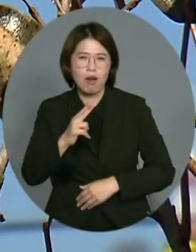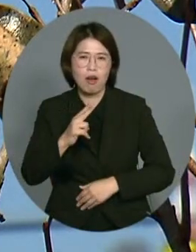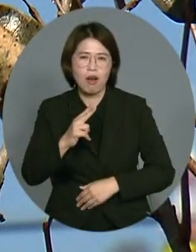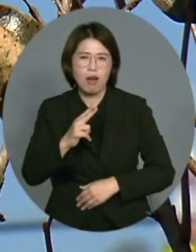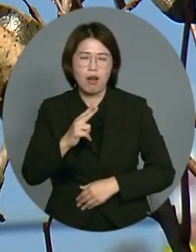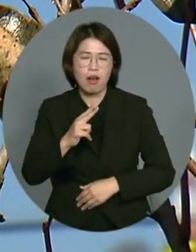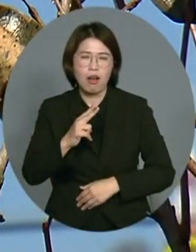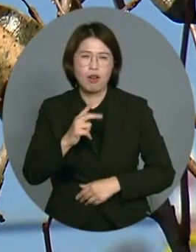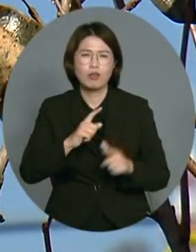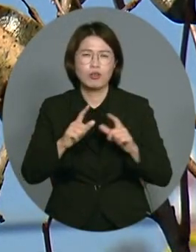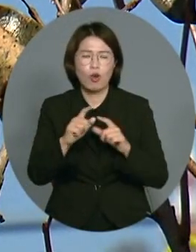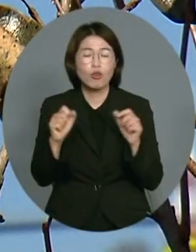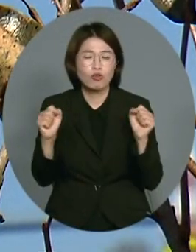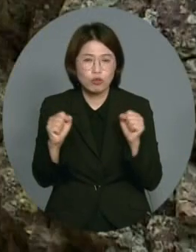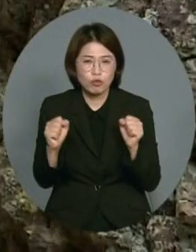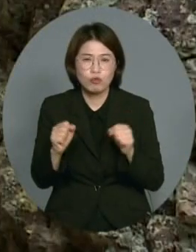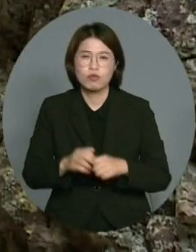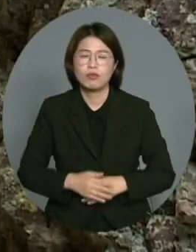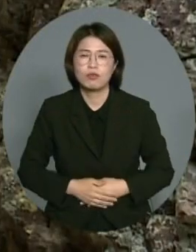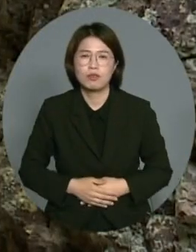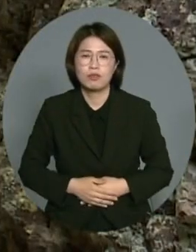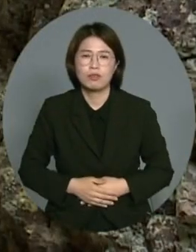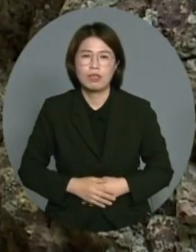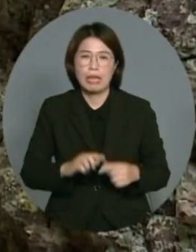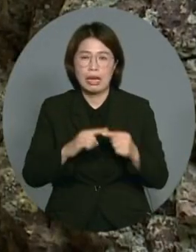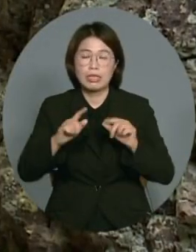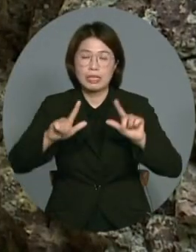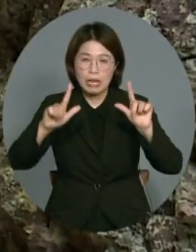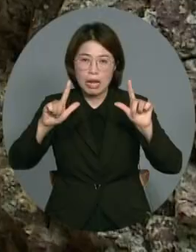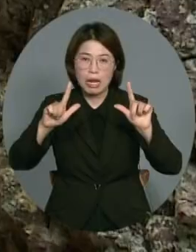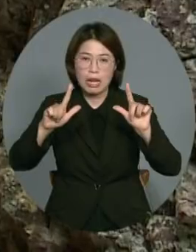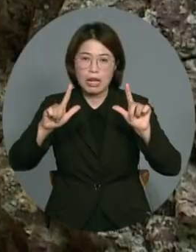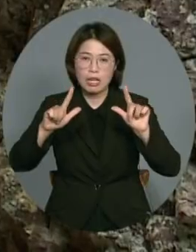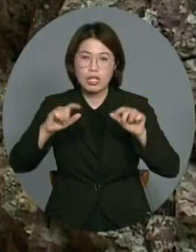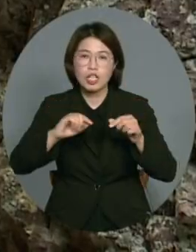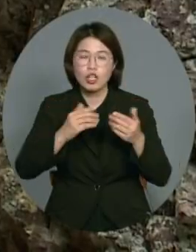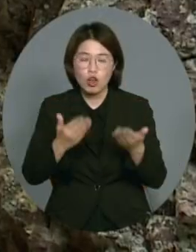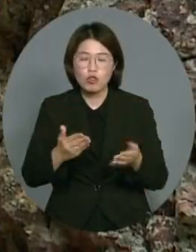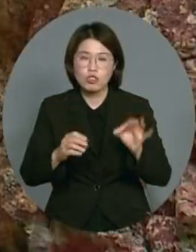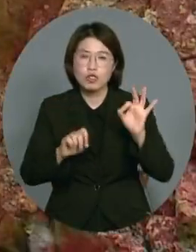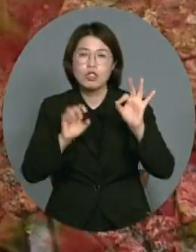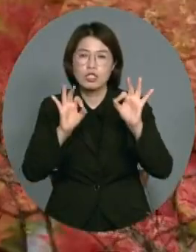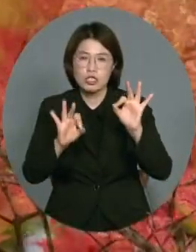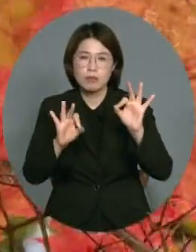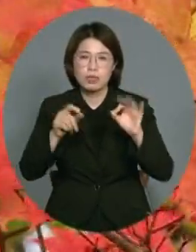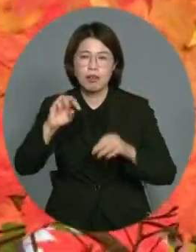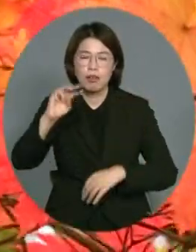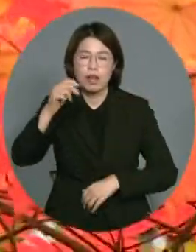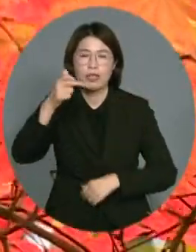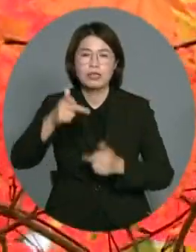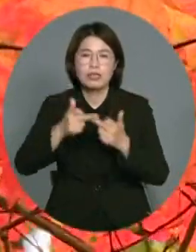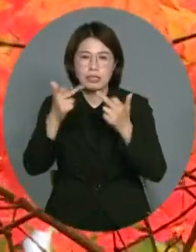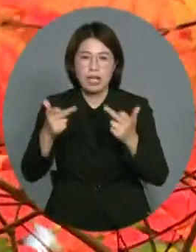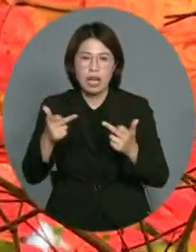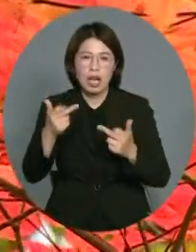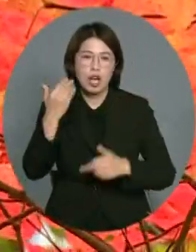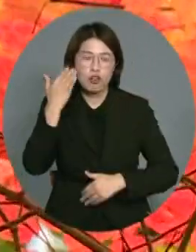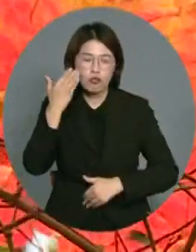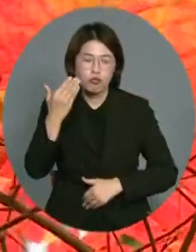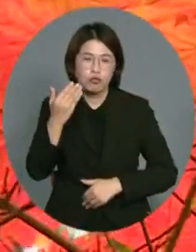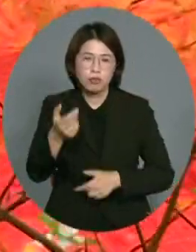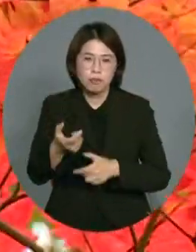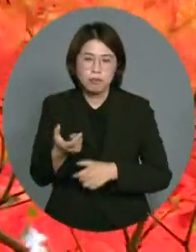체감 온도는 더 낮았는데요. 한글날 연휴였던 10일, 설악산에는 지난해보다 9일 일찍 첫눈이